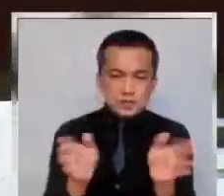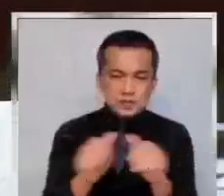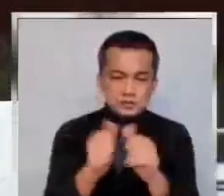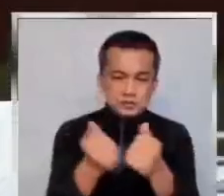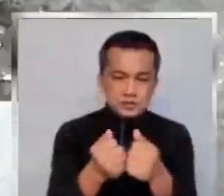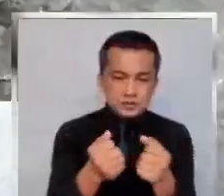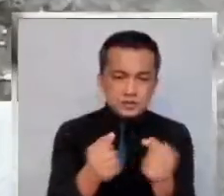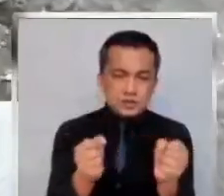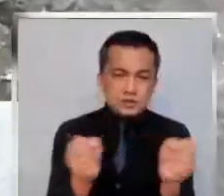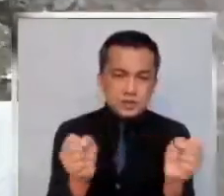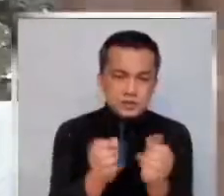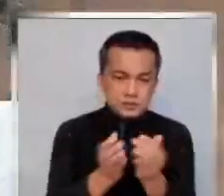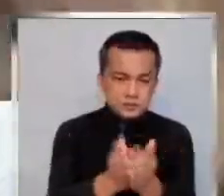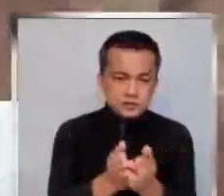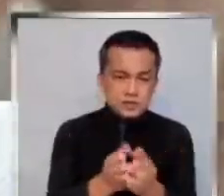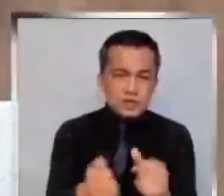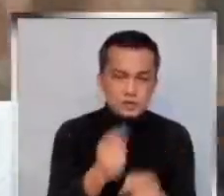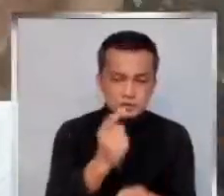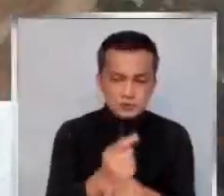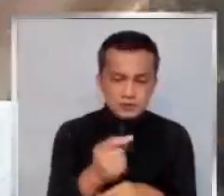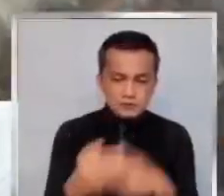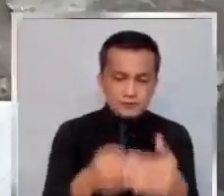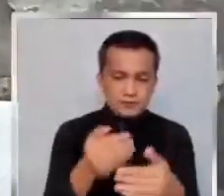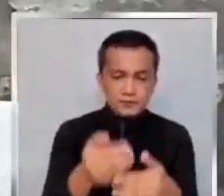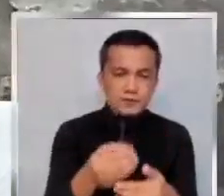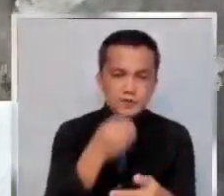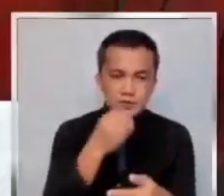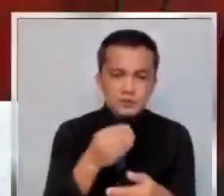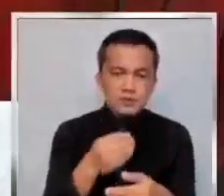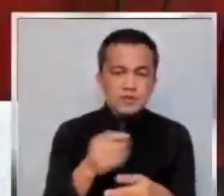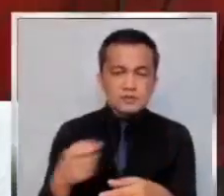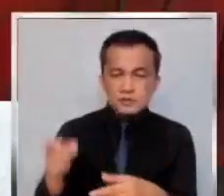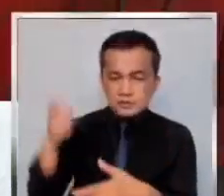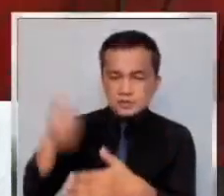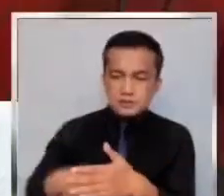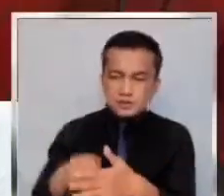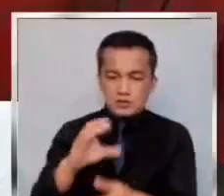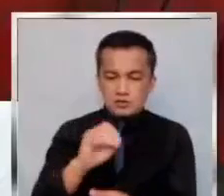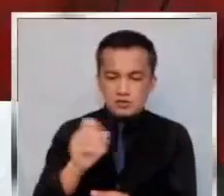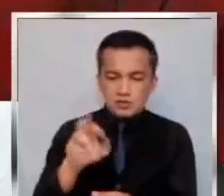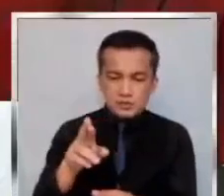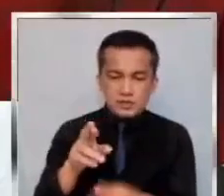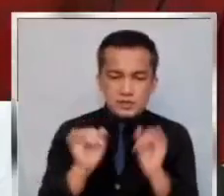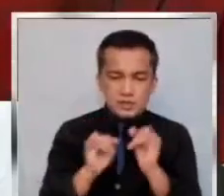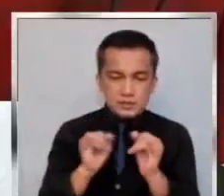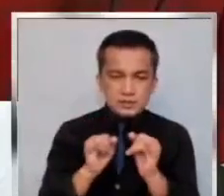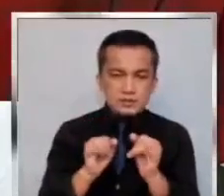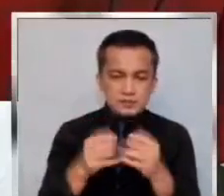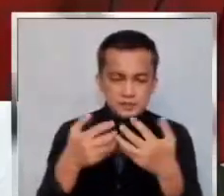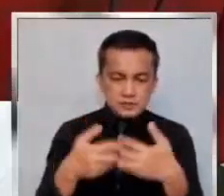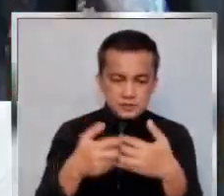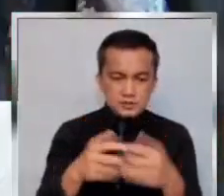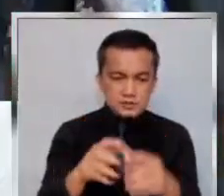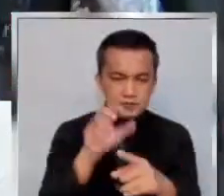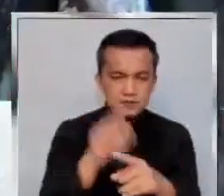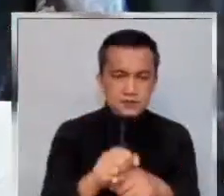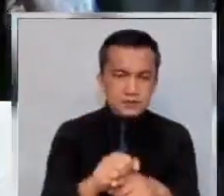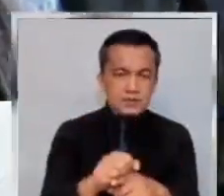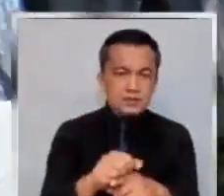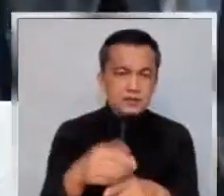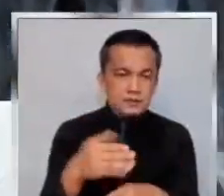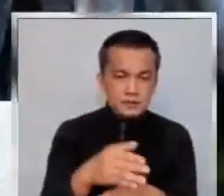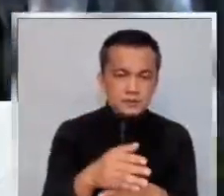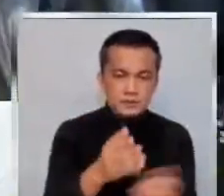food handling. Sagot din ng BFAR ang mga cooler at ice making machine para sa mga huling tamban, ang pagbiyahe sa mga cannery at